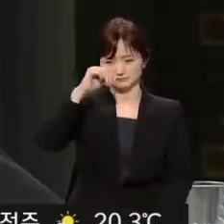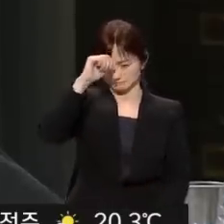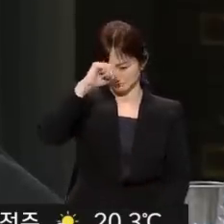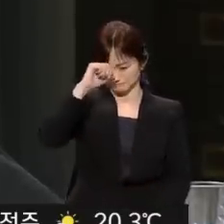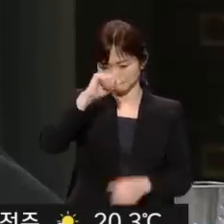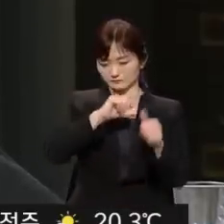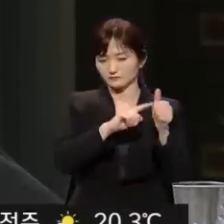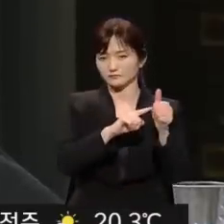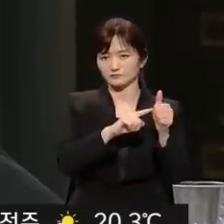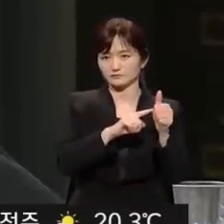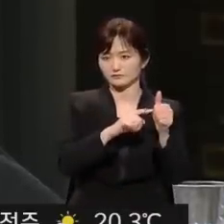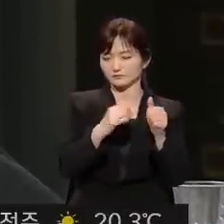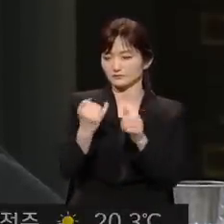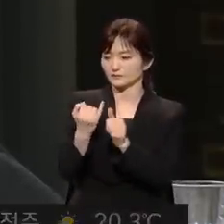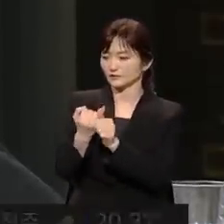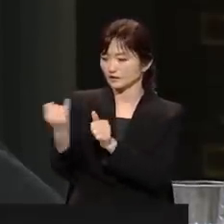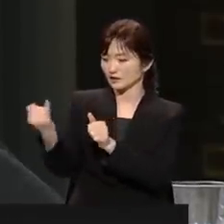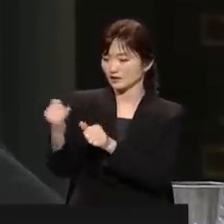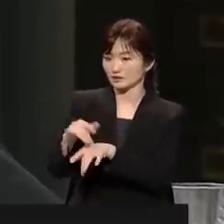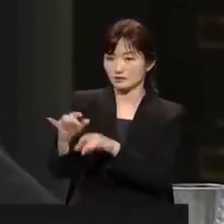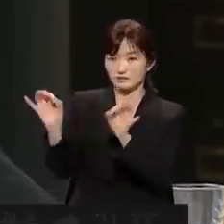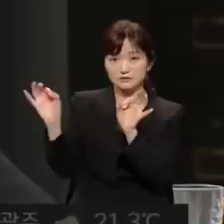남성, 이 아내 박 씨의 실종과